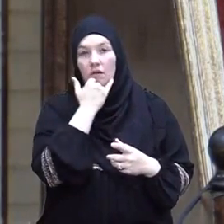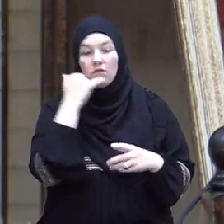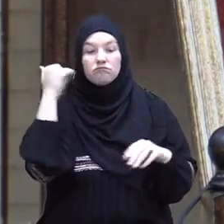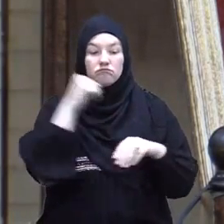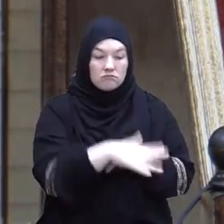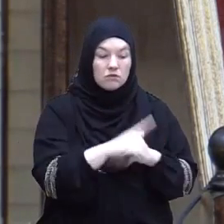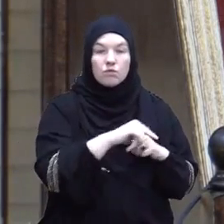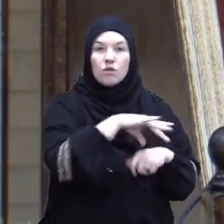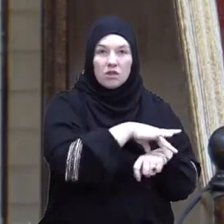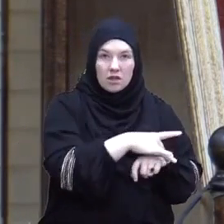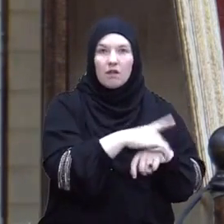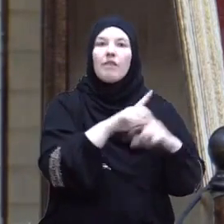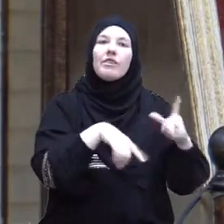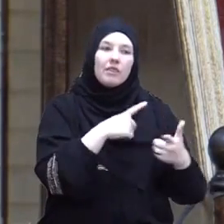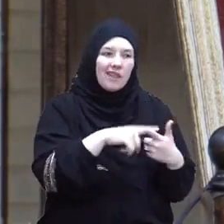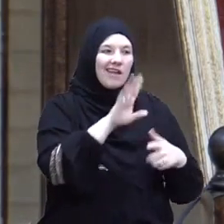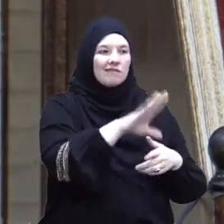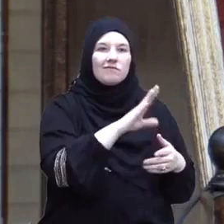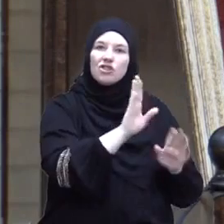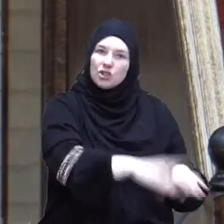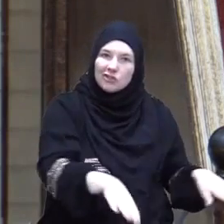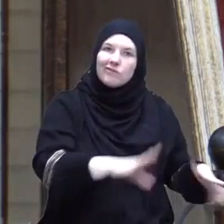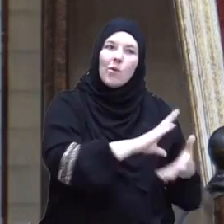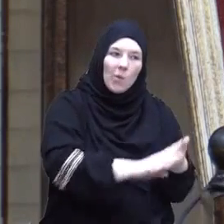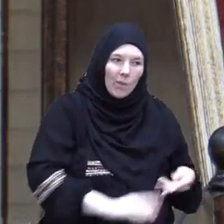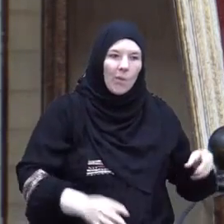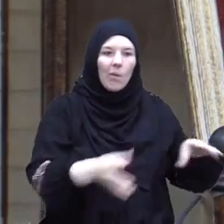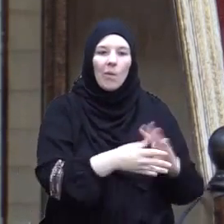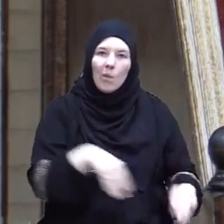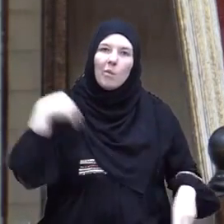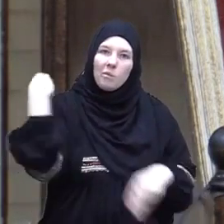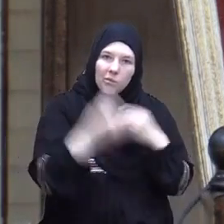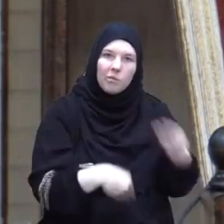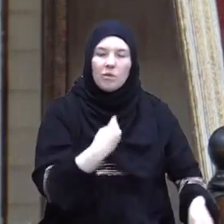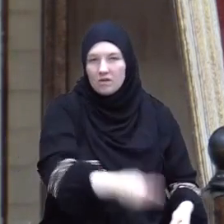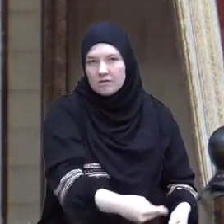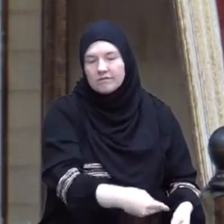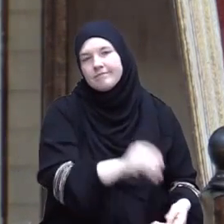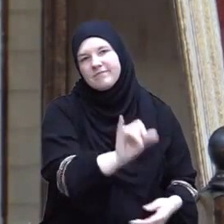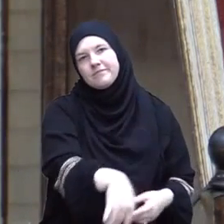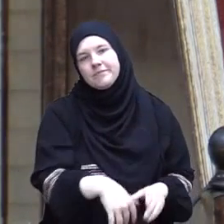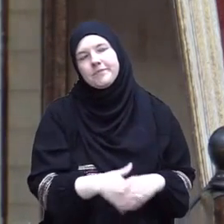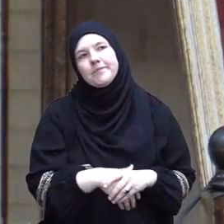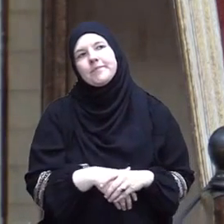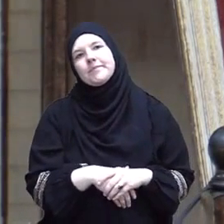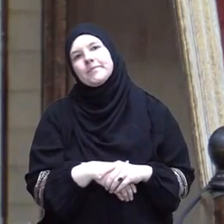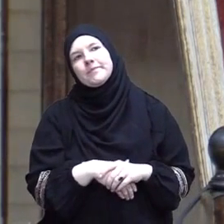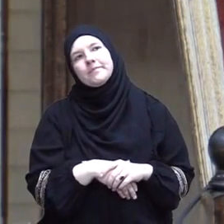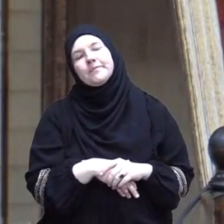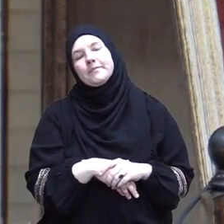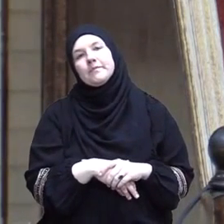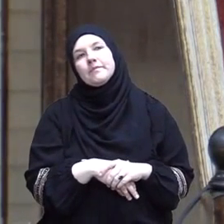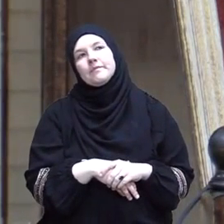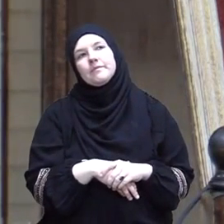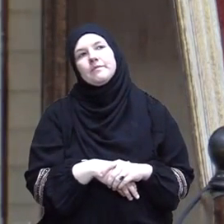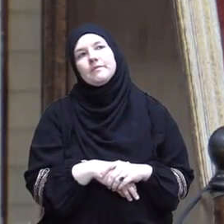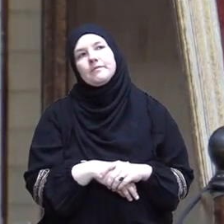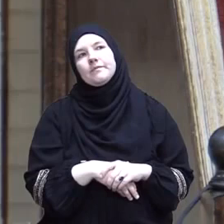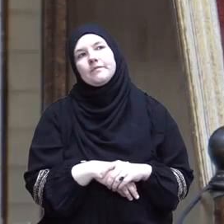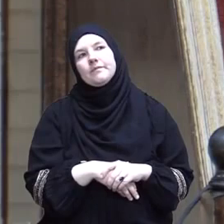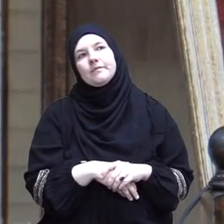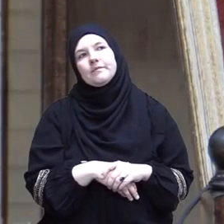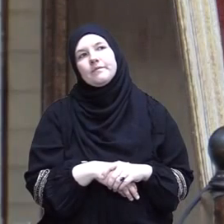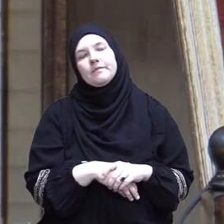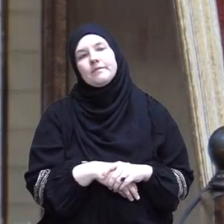our father and the first prophet to be sent to mankind all together. أسكن أنت